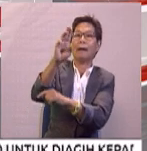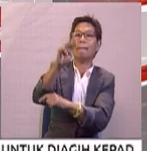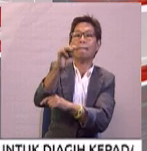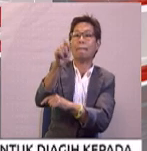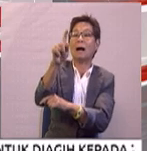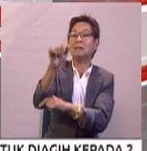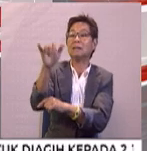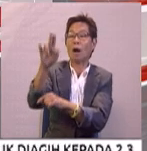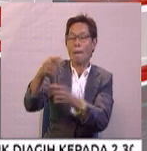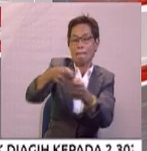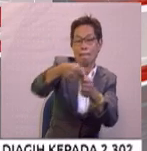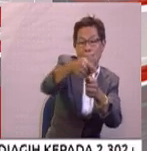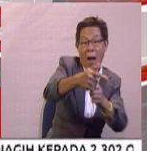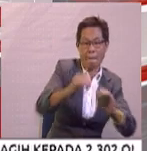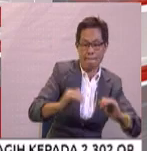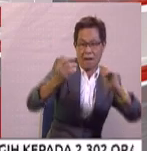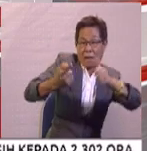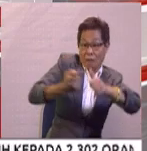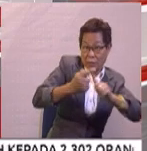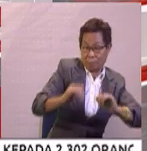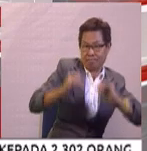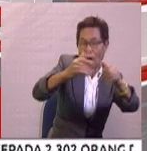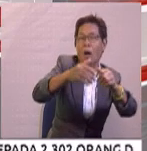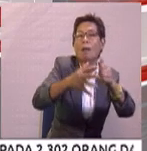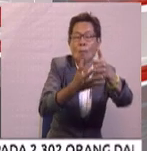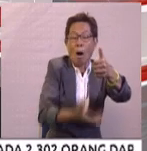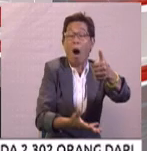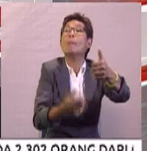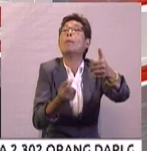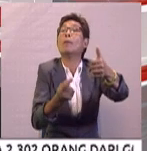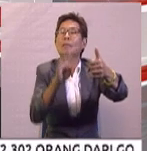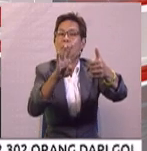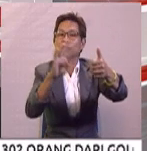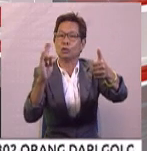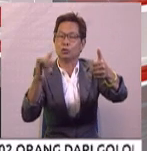bantuan peringkat pertama itu membabitkan peruntukan sebanyak